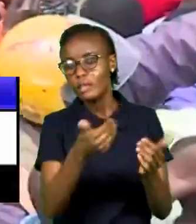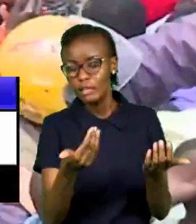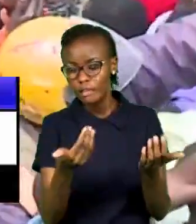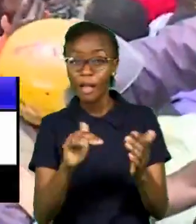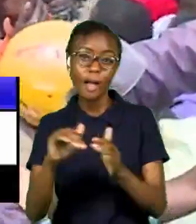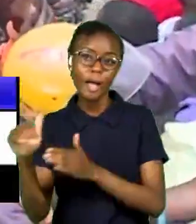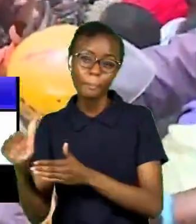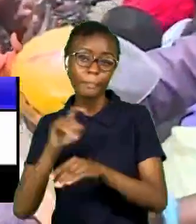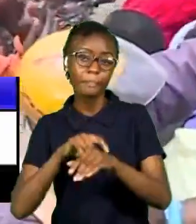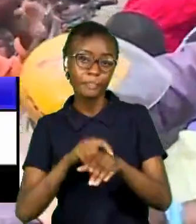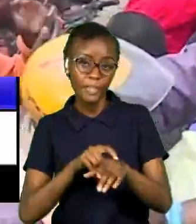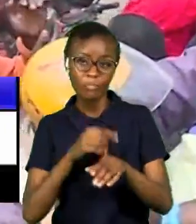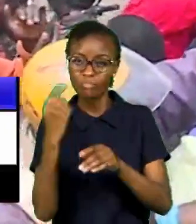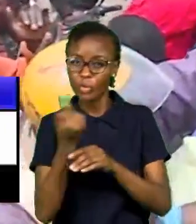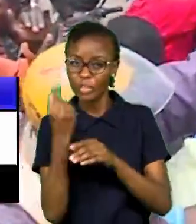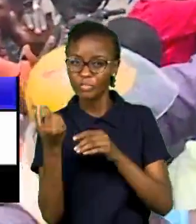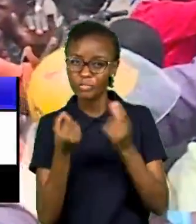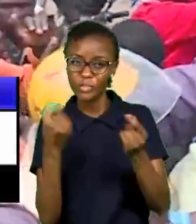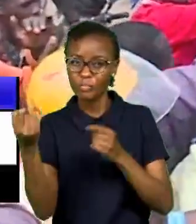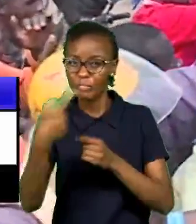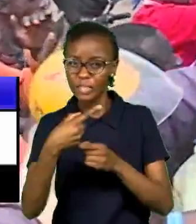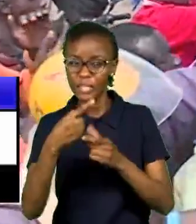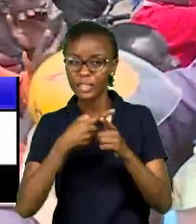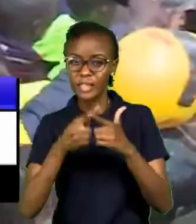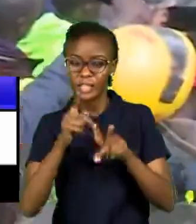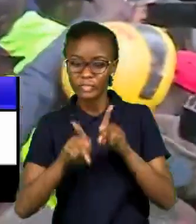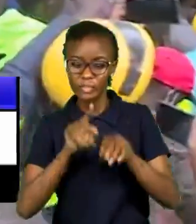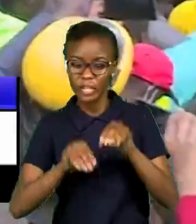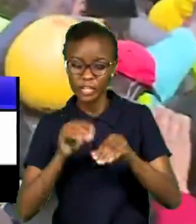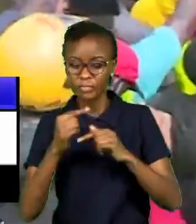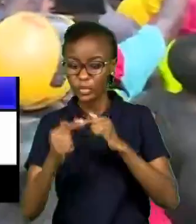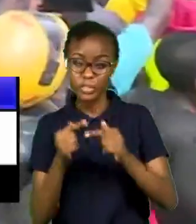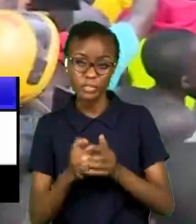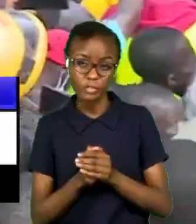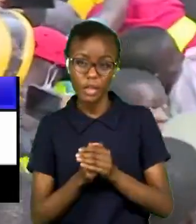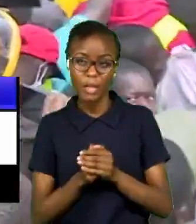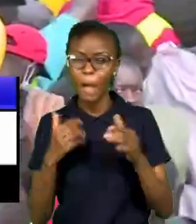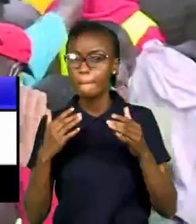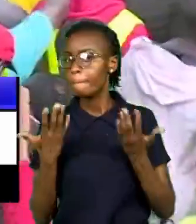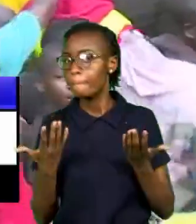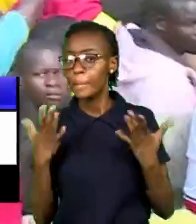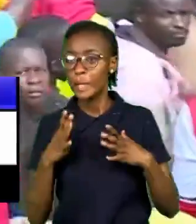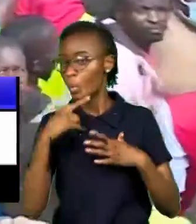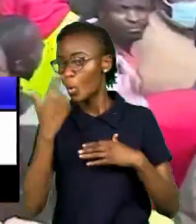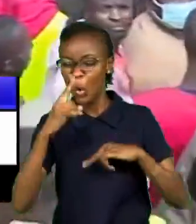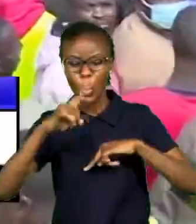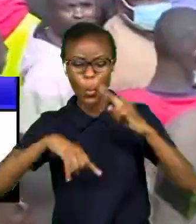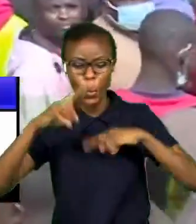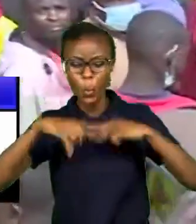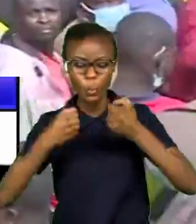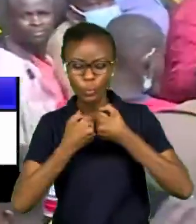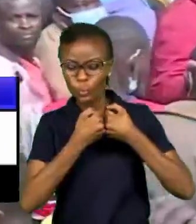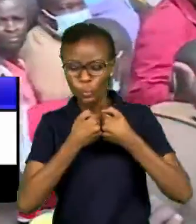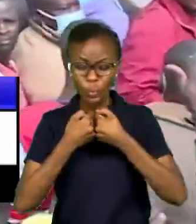anticipated 2022 general elections, and the scramble for votes continues. Wale tunashindana na wao wamekwama